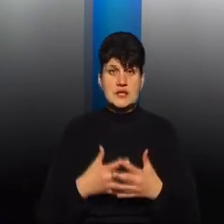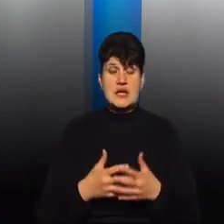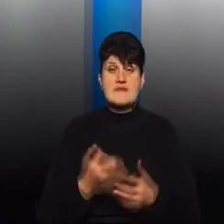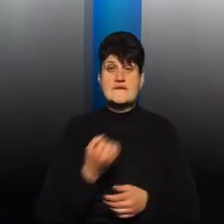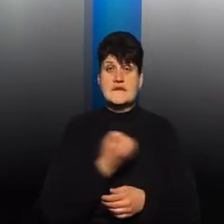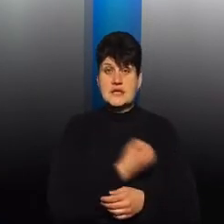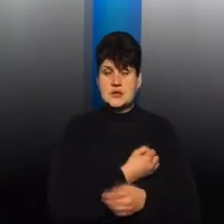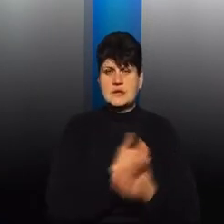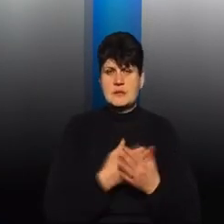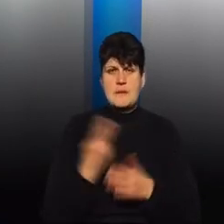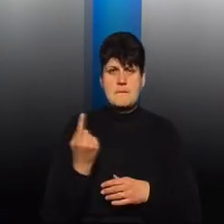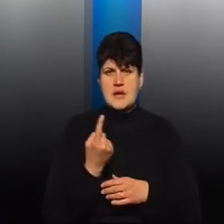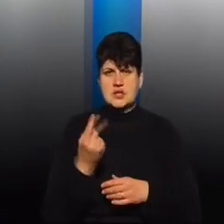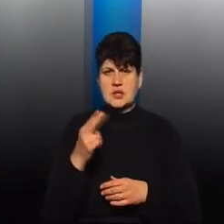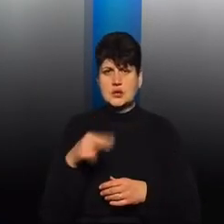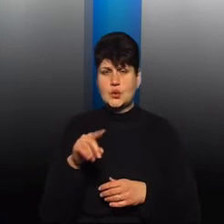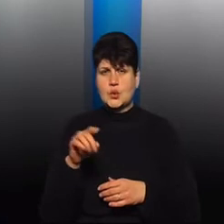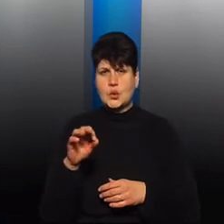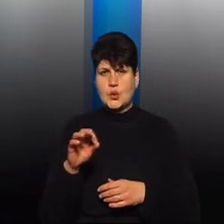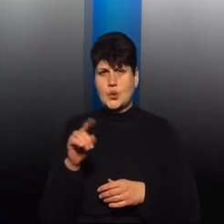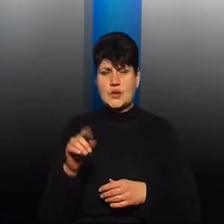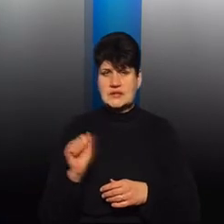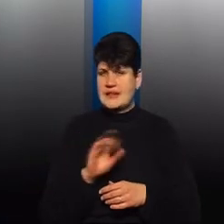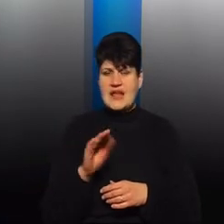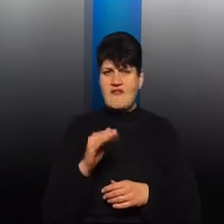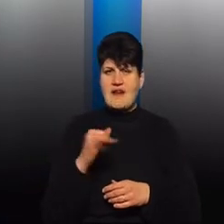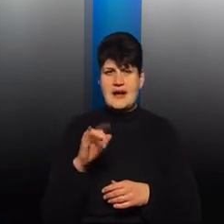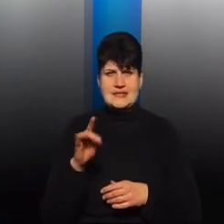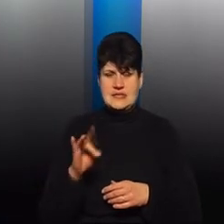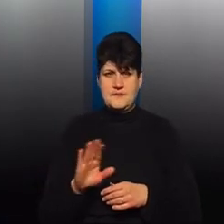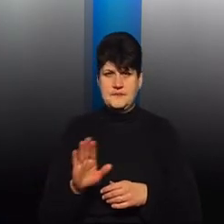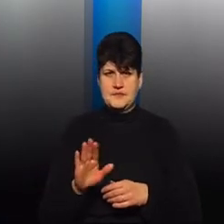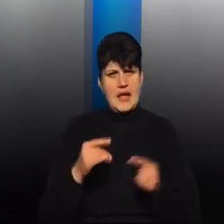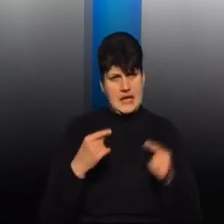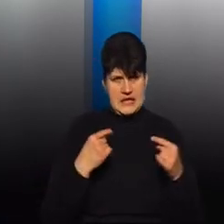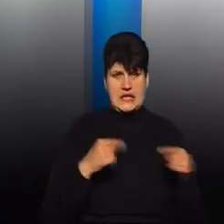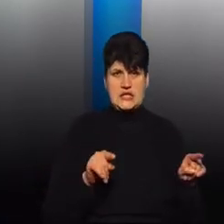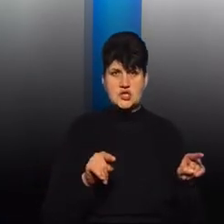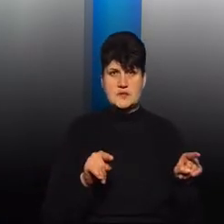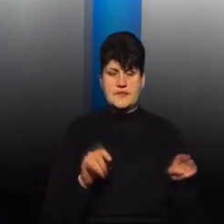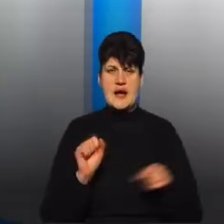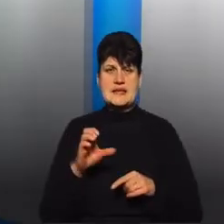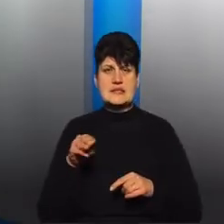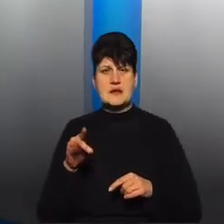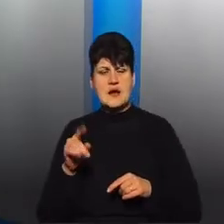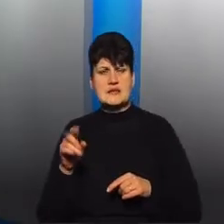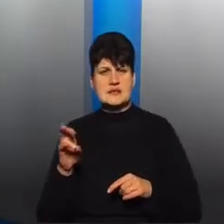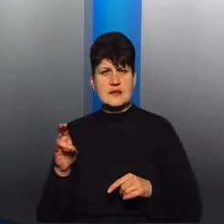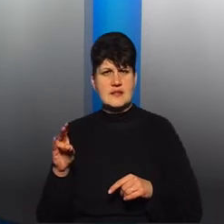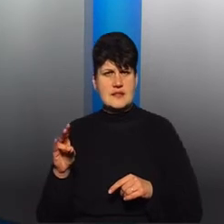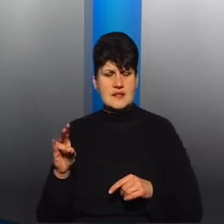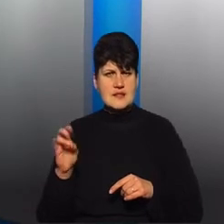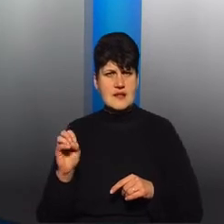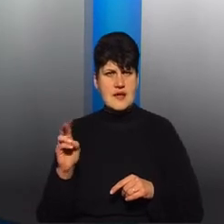дозою не Файзером або Модерною, а іншою, чи це AstraZeneca, чи це буде Сіновак,